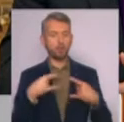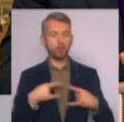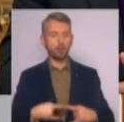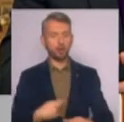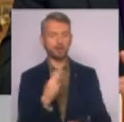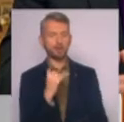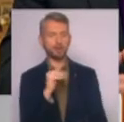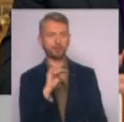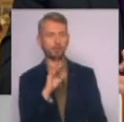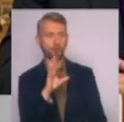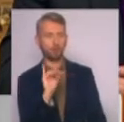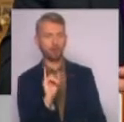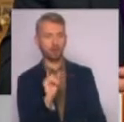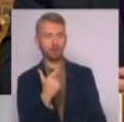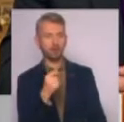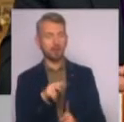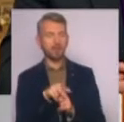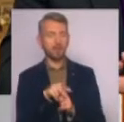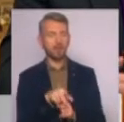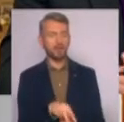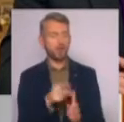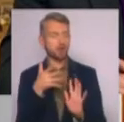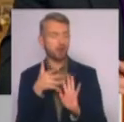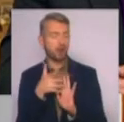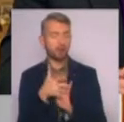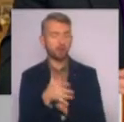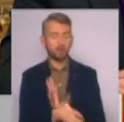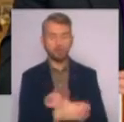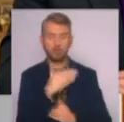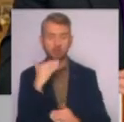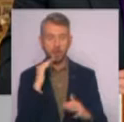звані цифрові, де навантаження рентгенологічне